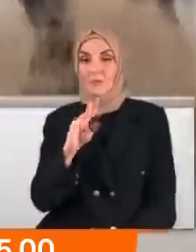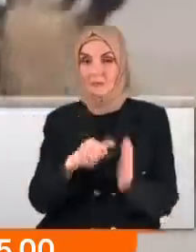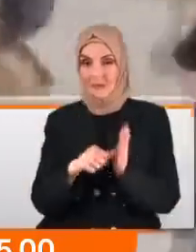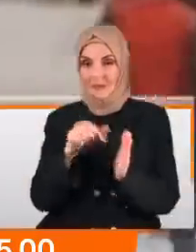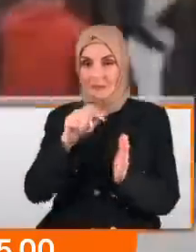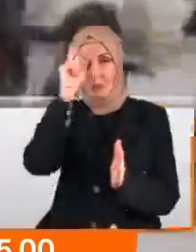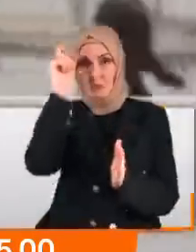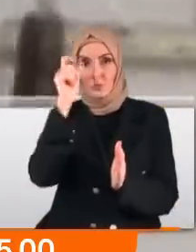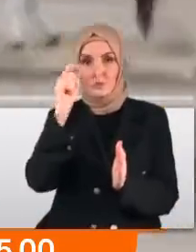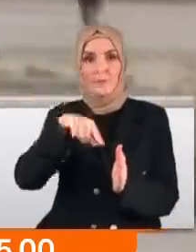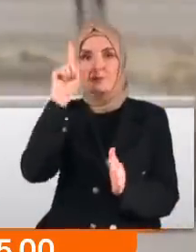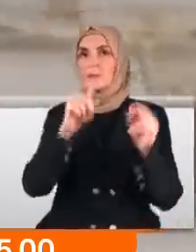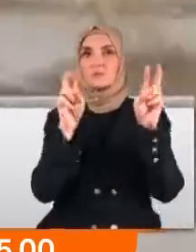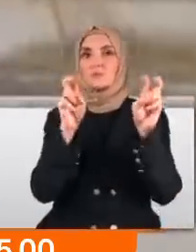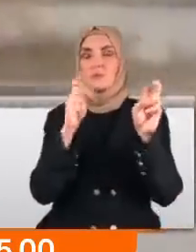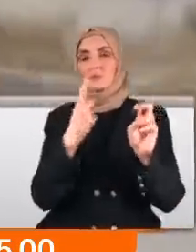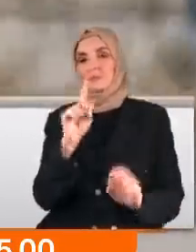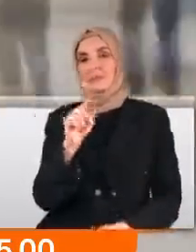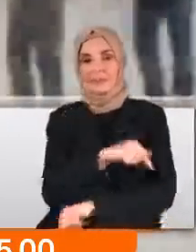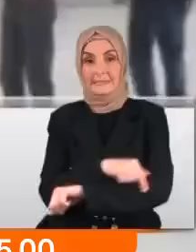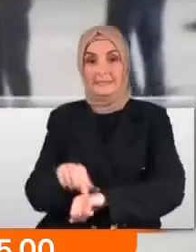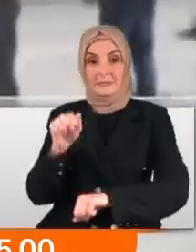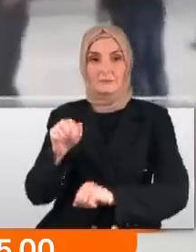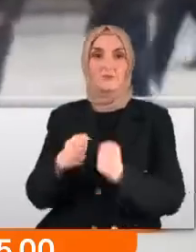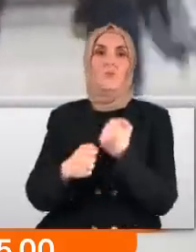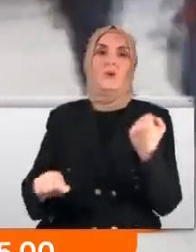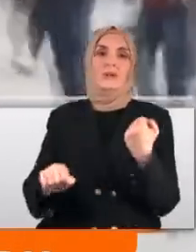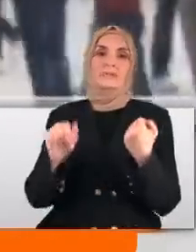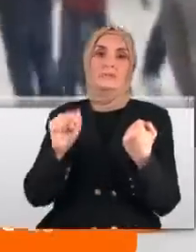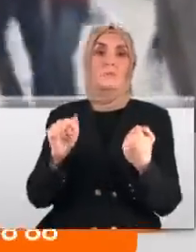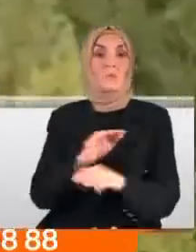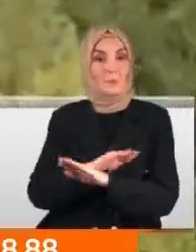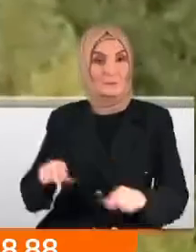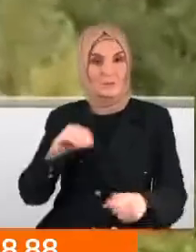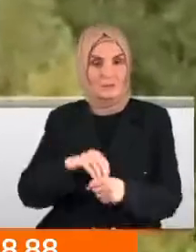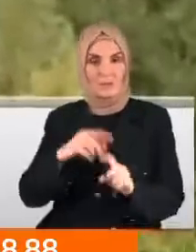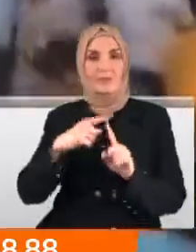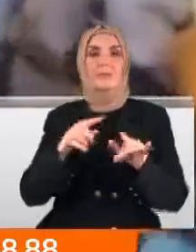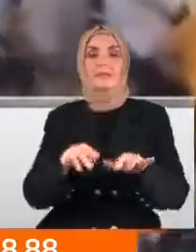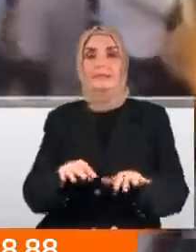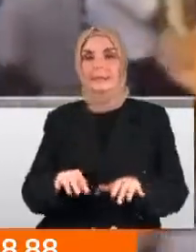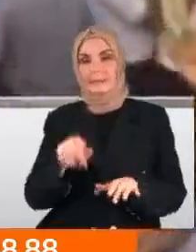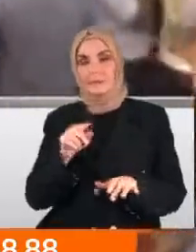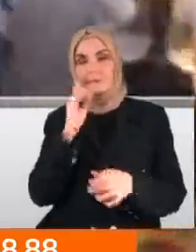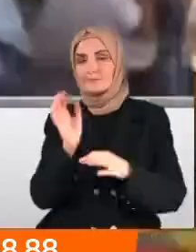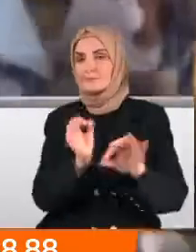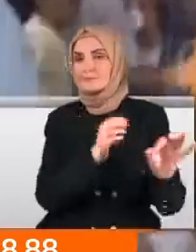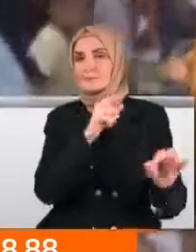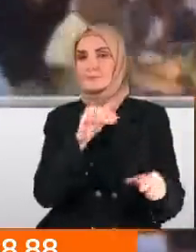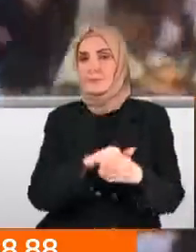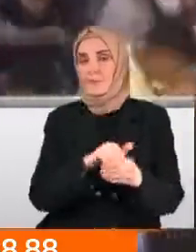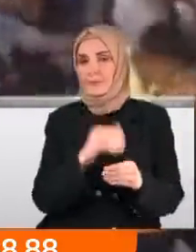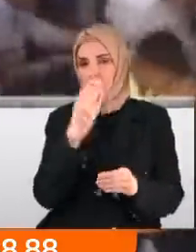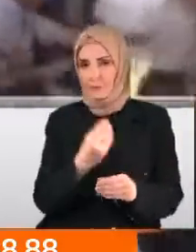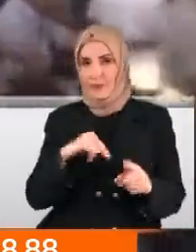Türkiye'nin. Sınırdaki gerilim ve o gerilimi bitirecek tezkere. Gözler meclise çevrildi. HDP önce